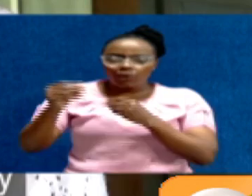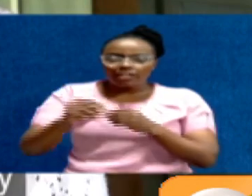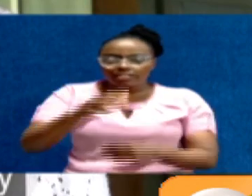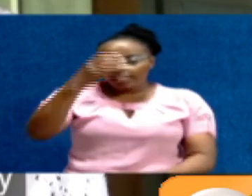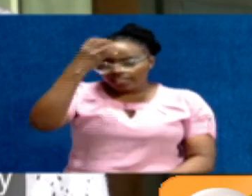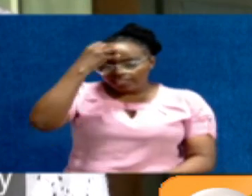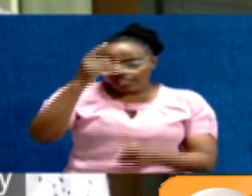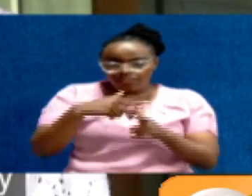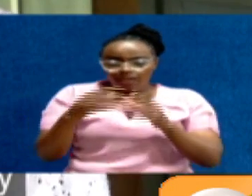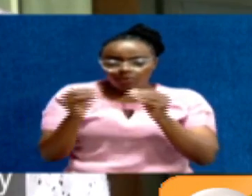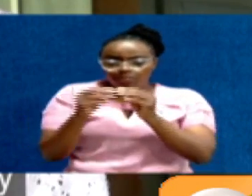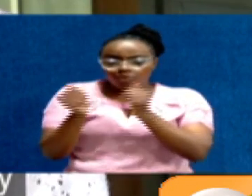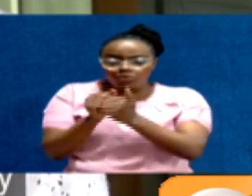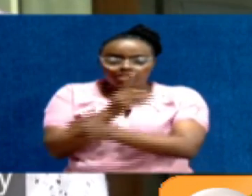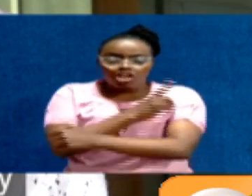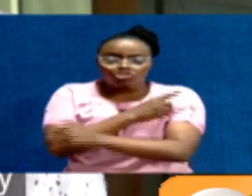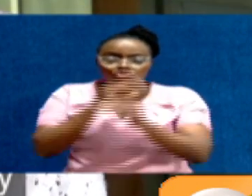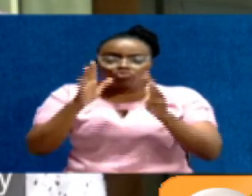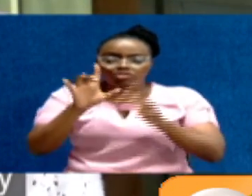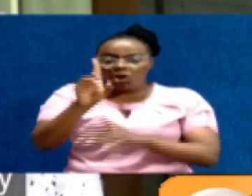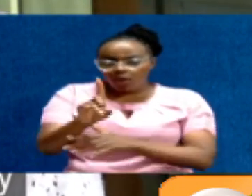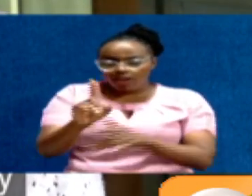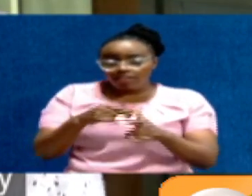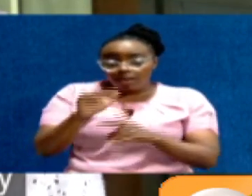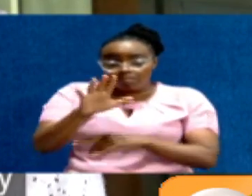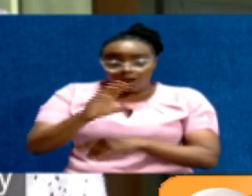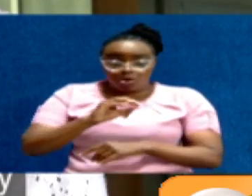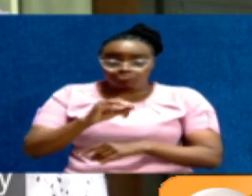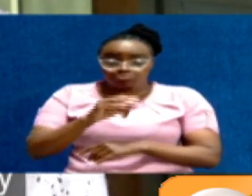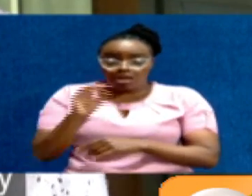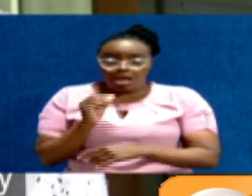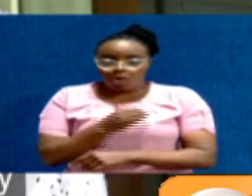Kitale, tukaona daktari moja ambaye alikuwa daktari wetu.